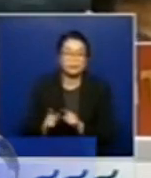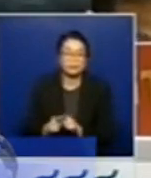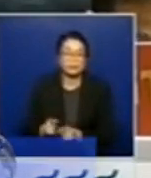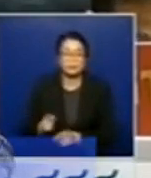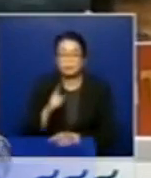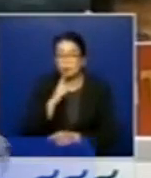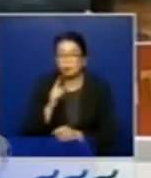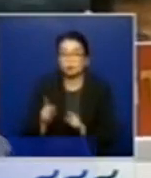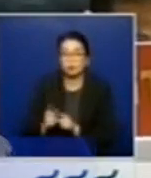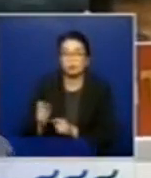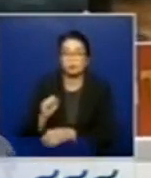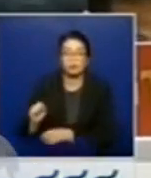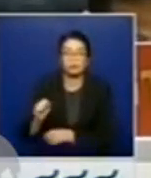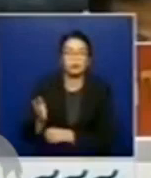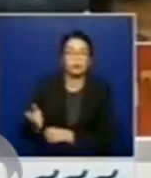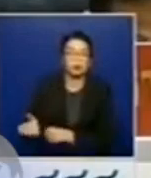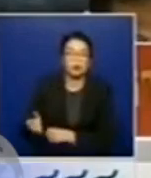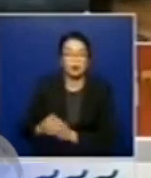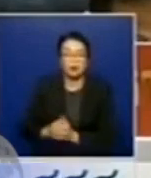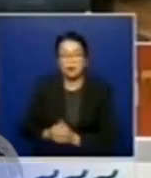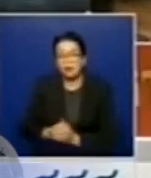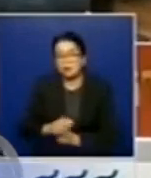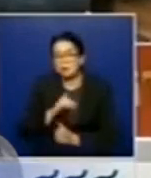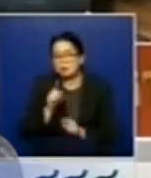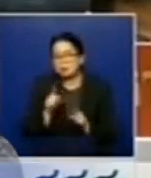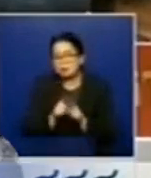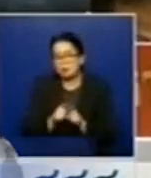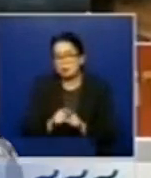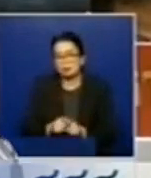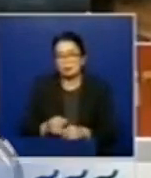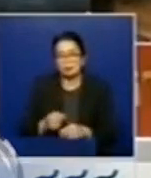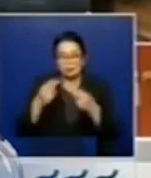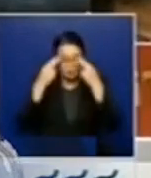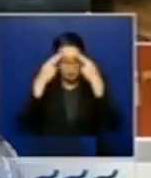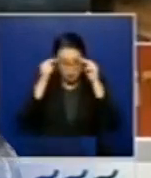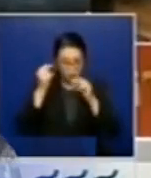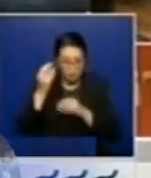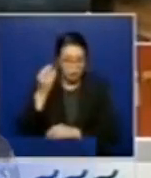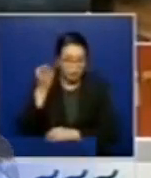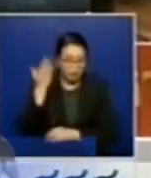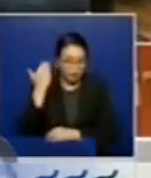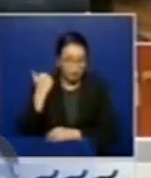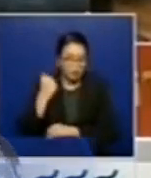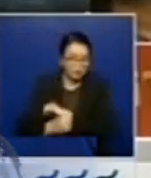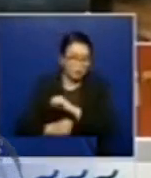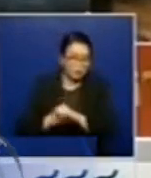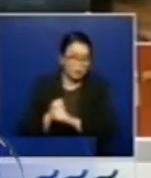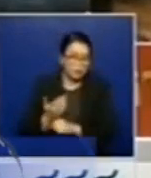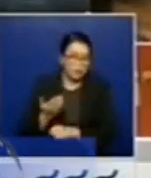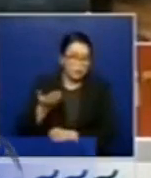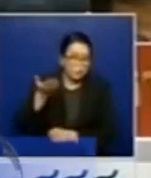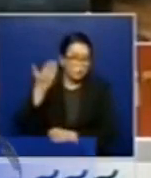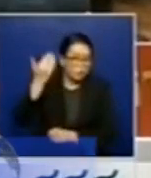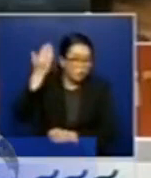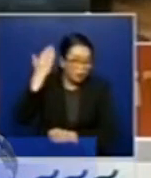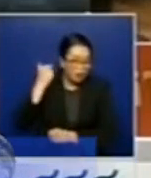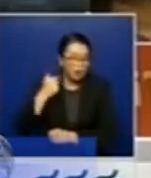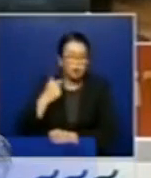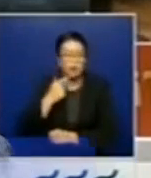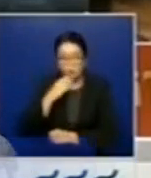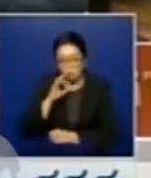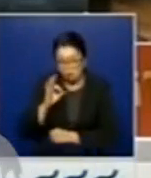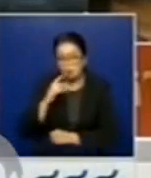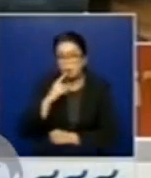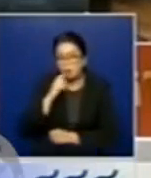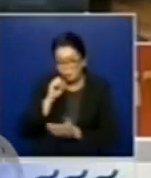ซึ่งขณะนั้นเมื่อบริหารประเทศผ่านไประยะหนึ่งก็มีประชาชนออกมาเรียกร้องต้องการให้มีประชาธิปไตยเต็มใบและพลเอกเปร